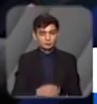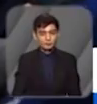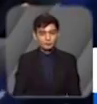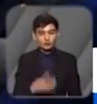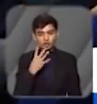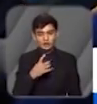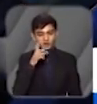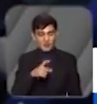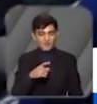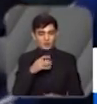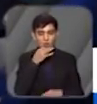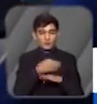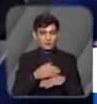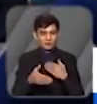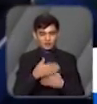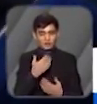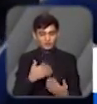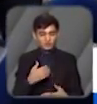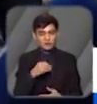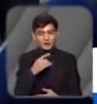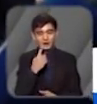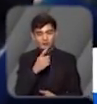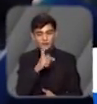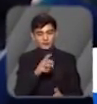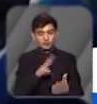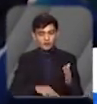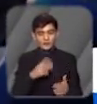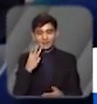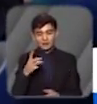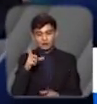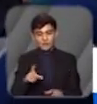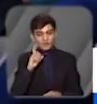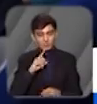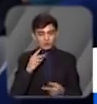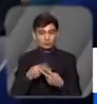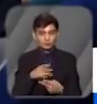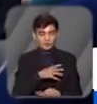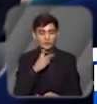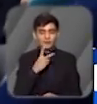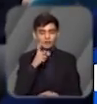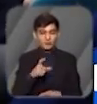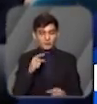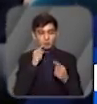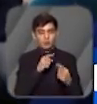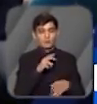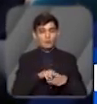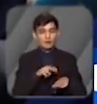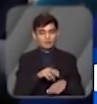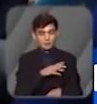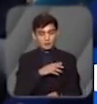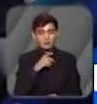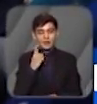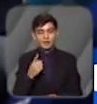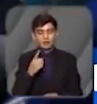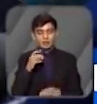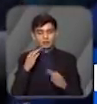Төртеуі оған әкімшілік жауапкершілікке тартылды. Біреуіне айыппұл салынды, үшеуі әкімшілік қамауға алынды. Екі адам полицияға қарсылық көрсеткені, біреуі